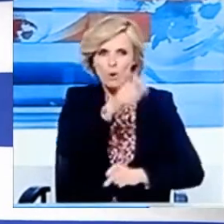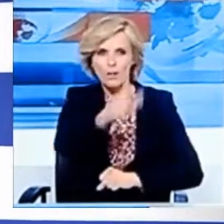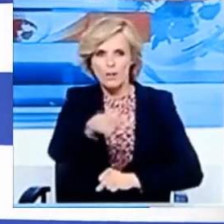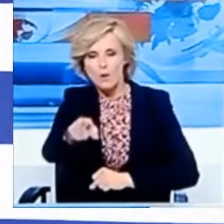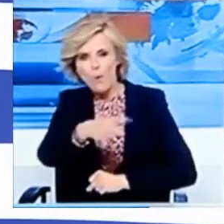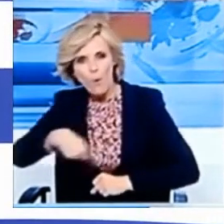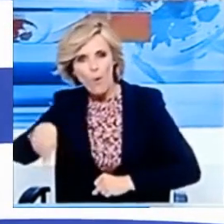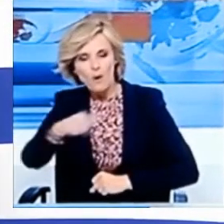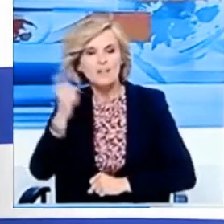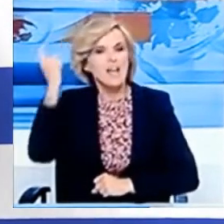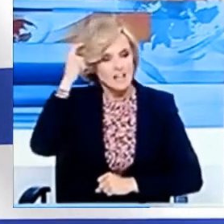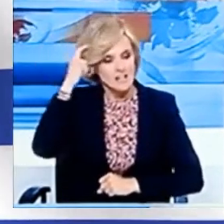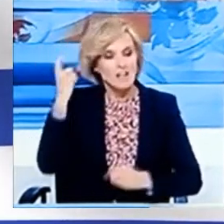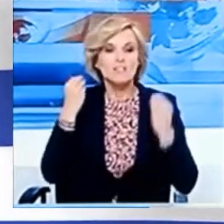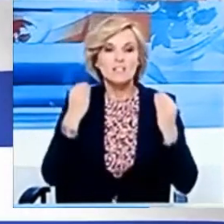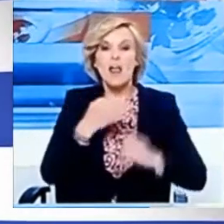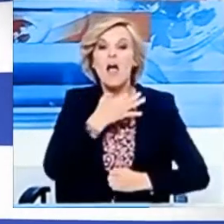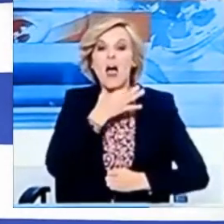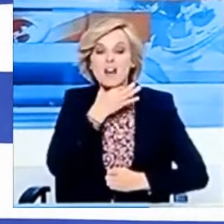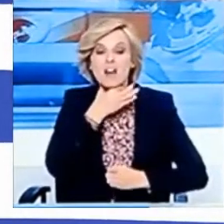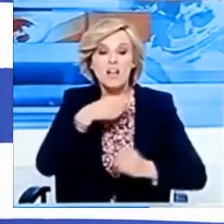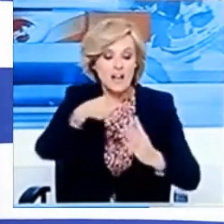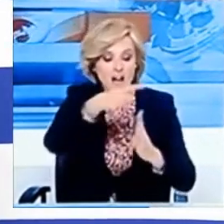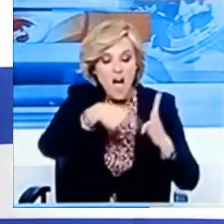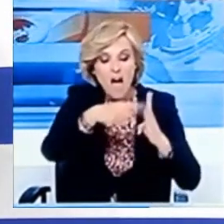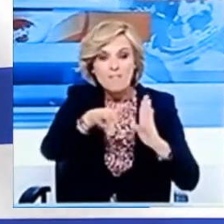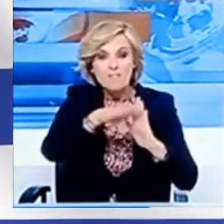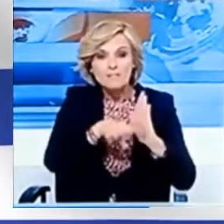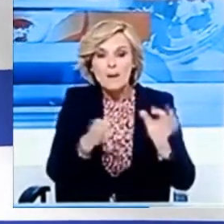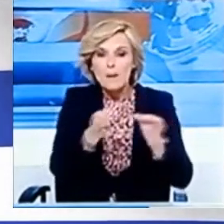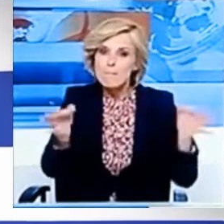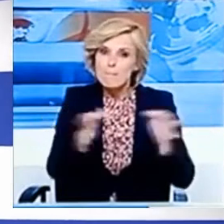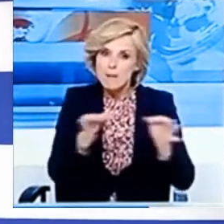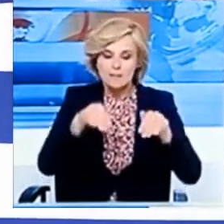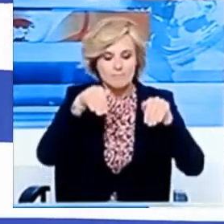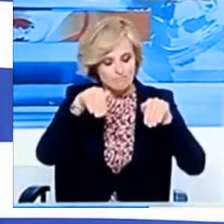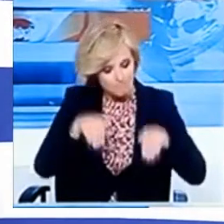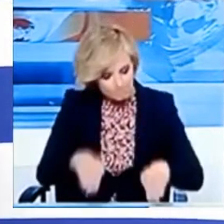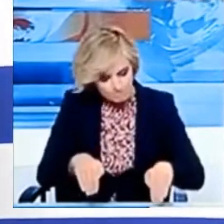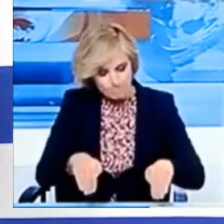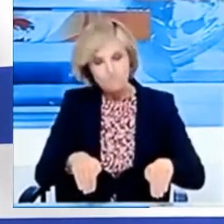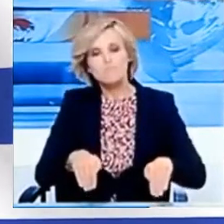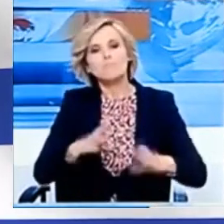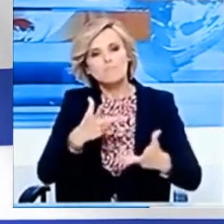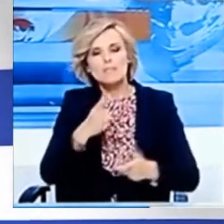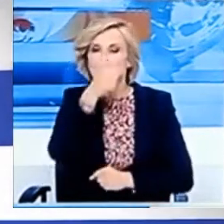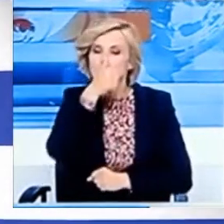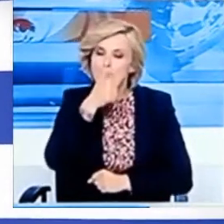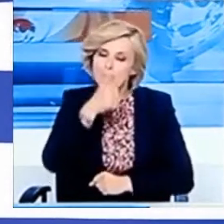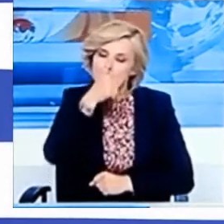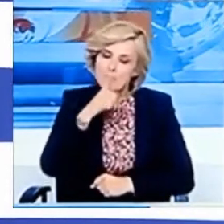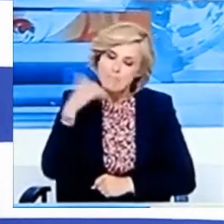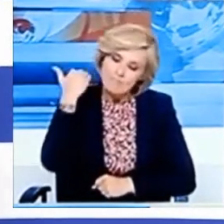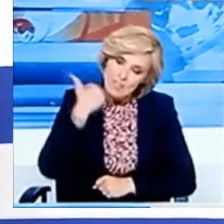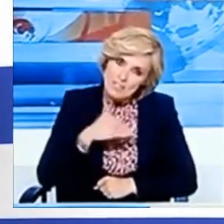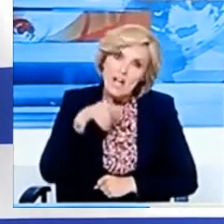πολιτών καταλαβαίνει την αναγκαιότητα των μέτρων και θα τα τηρήσει σχολαστικά, όσο οδυνηρά κι αν είναι, αφού